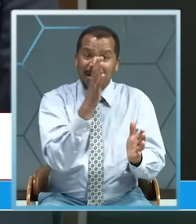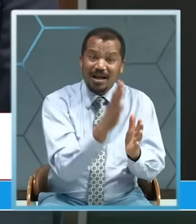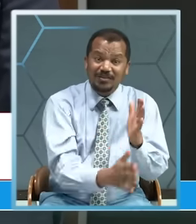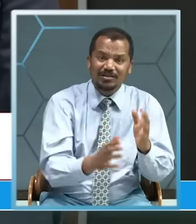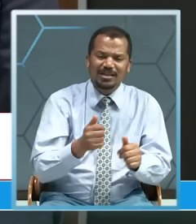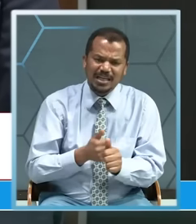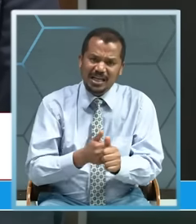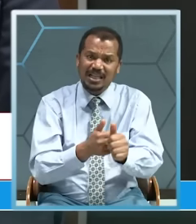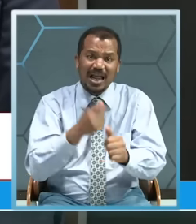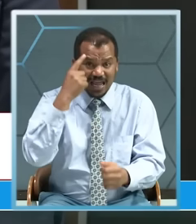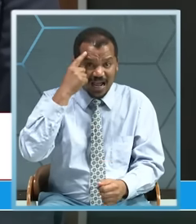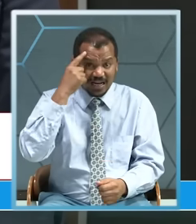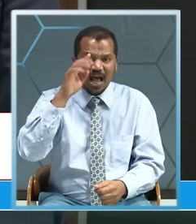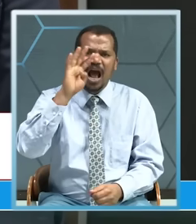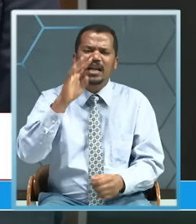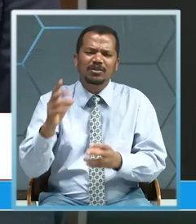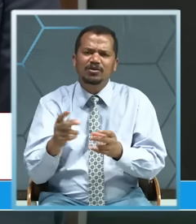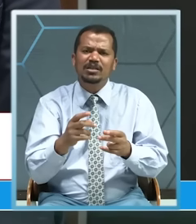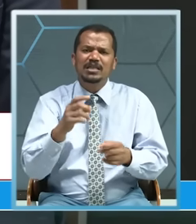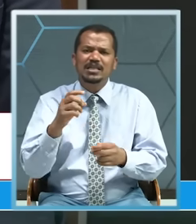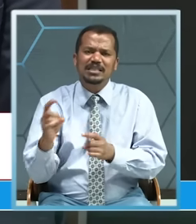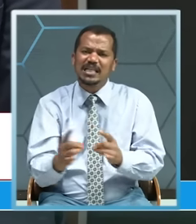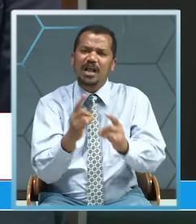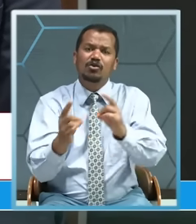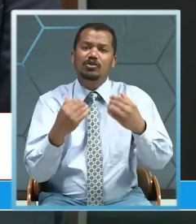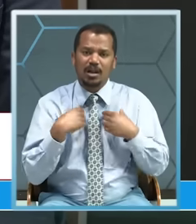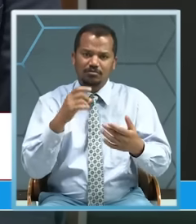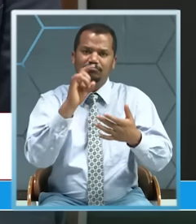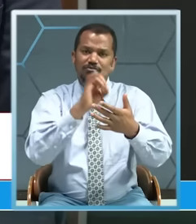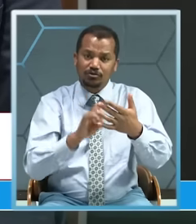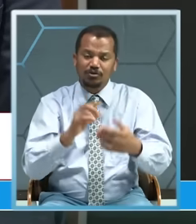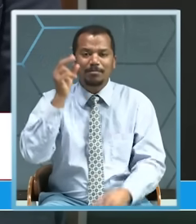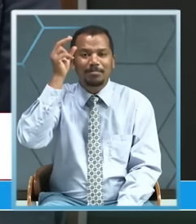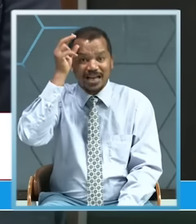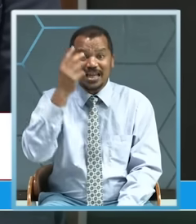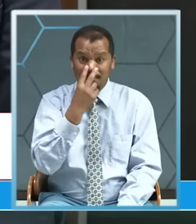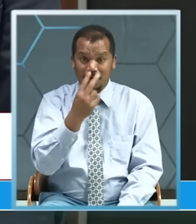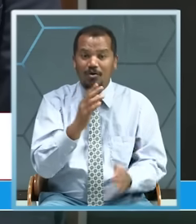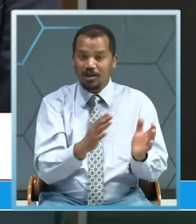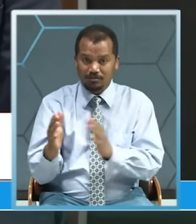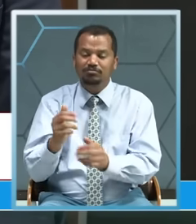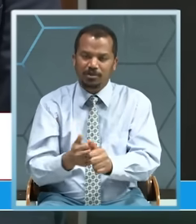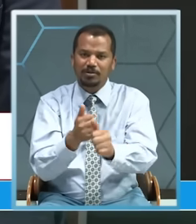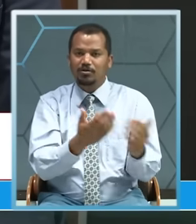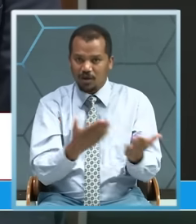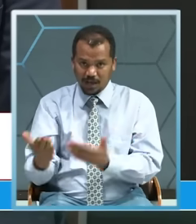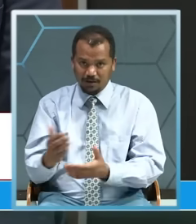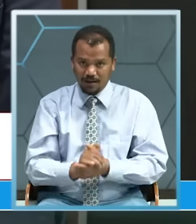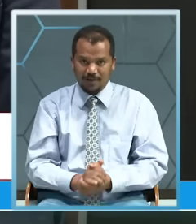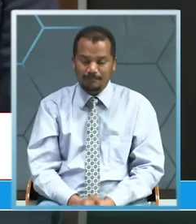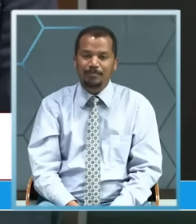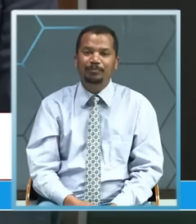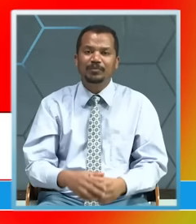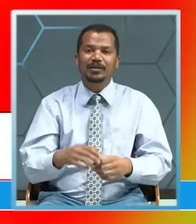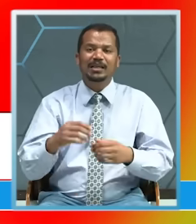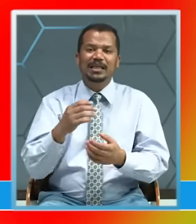ይህንን ግብ ለማስፈጸምም ሊከተላቸው ያቀዳቸው አራት ስትራቴጂዎችም አስቀምጧል። ዝርዝሩን ቢልኝ ባዩ አዘጋጅቶታል እንደሚከተለው